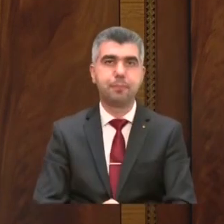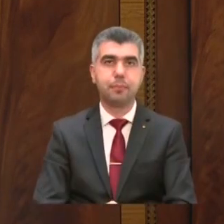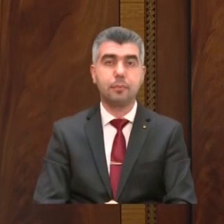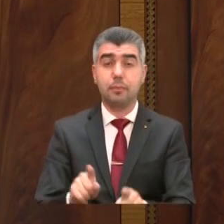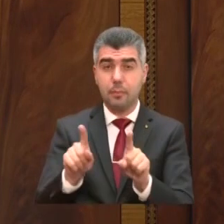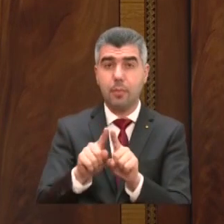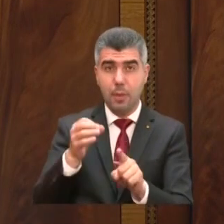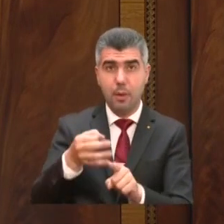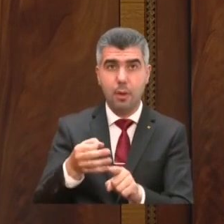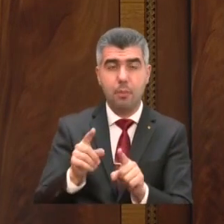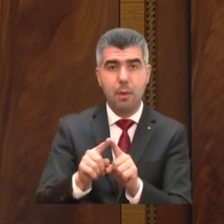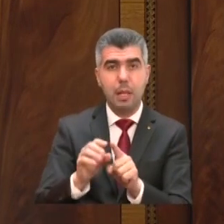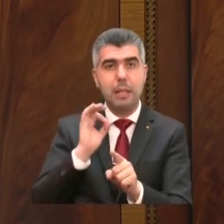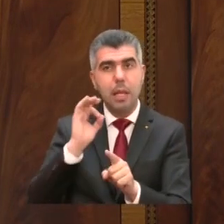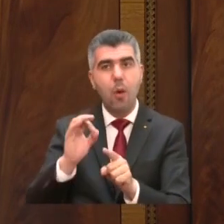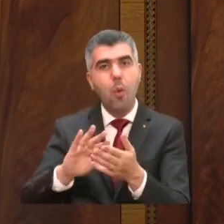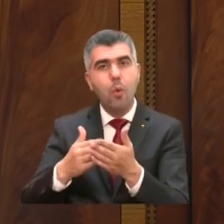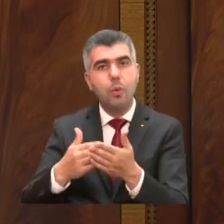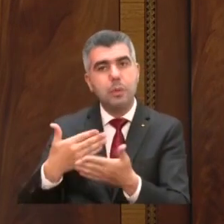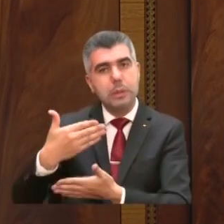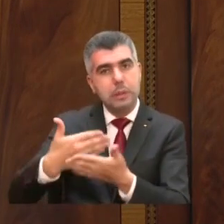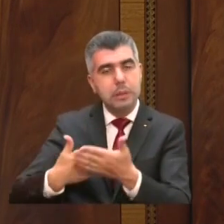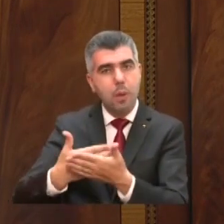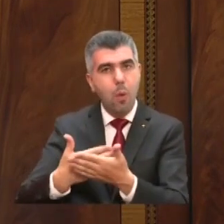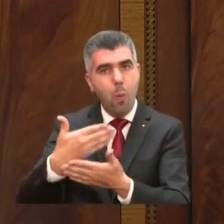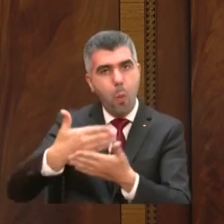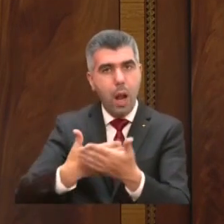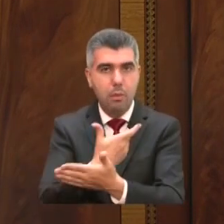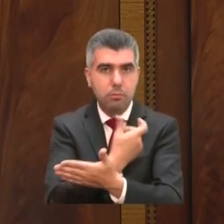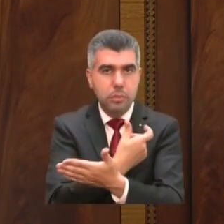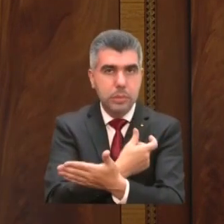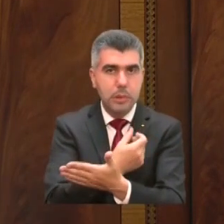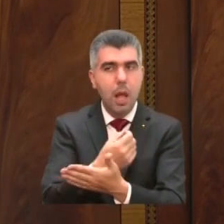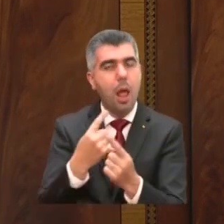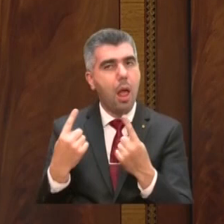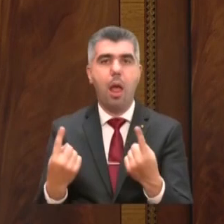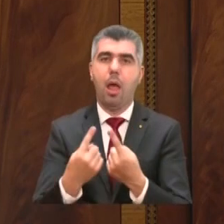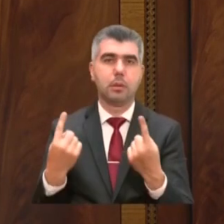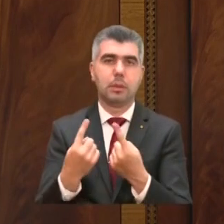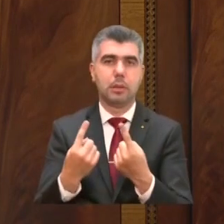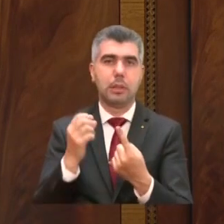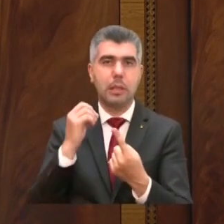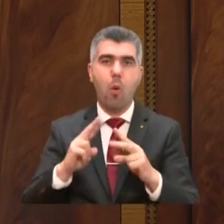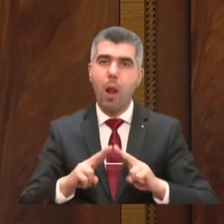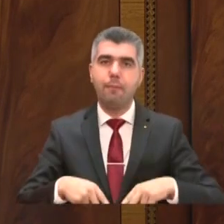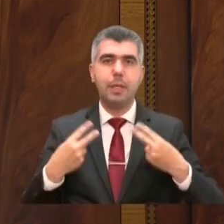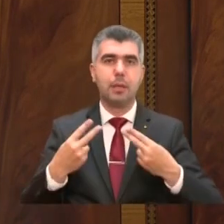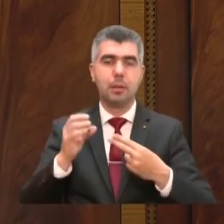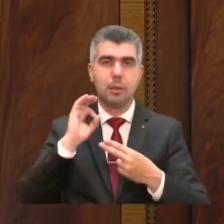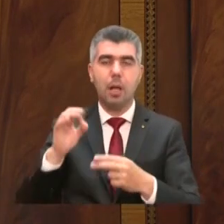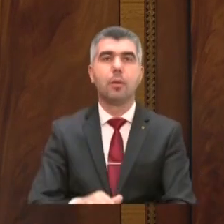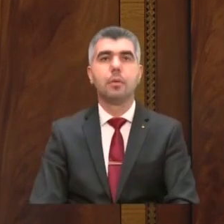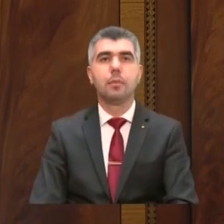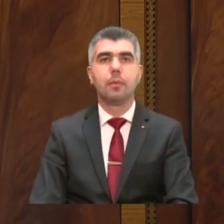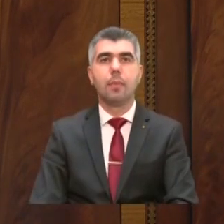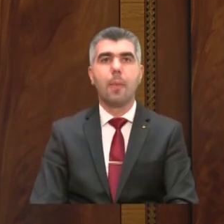logique de la prévention exige d'assouplir les mesures restrictives pour la communauté des vaccinés et c'est le cas de la majorité des marocains cette